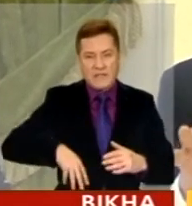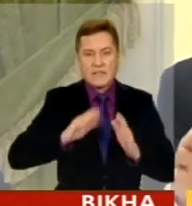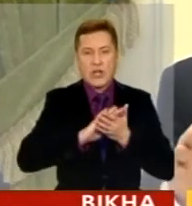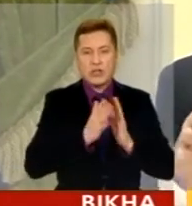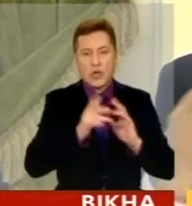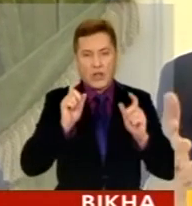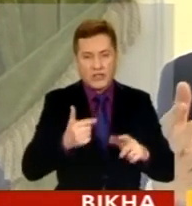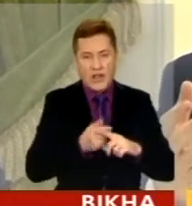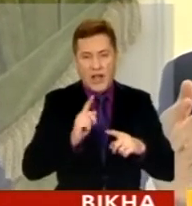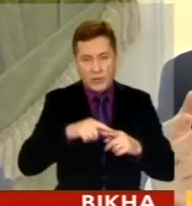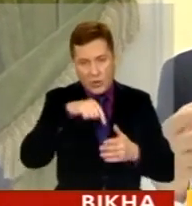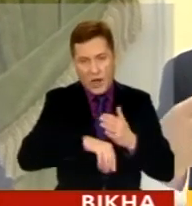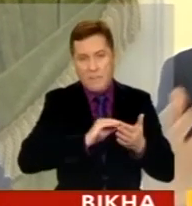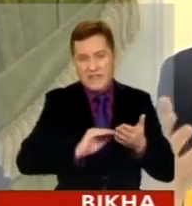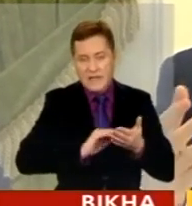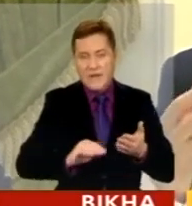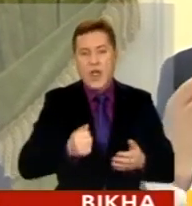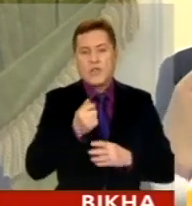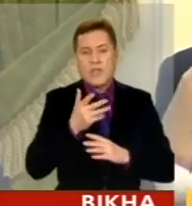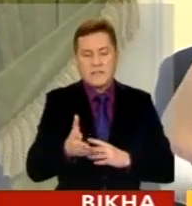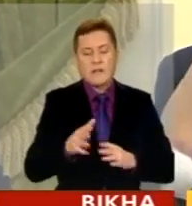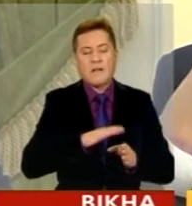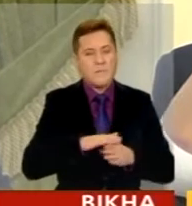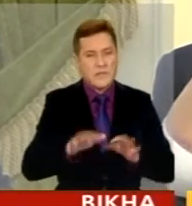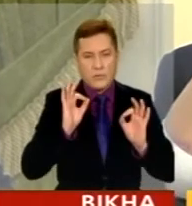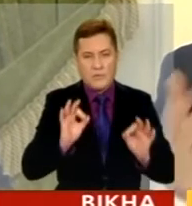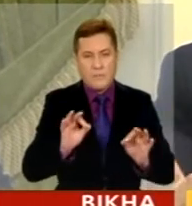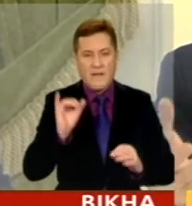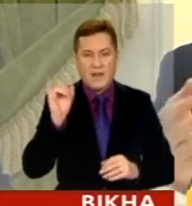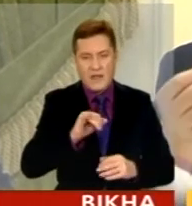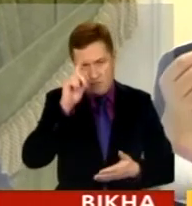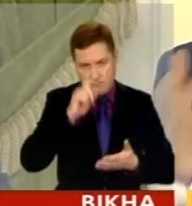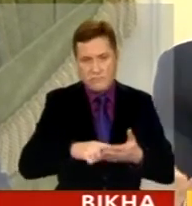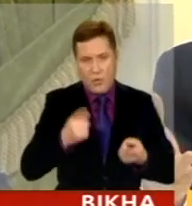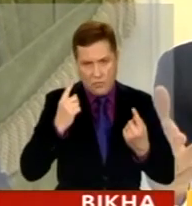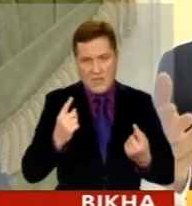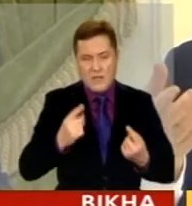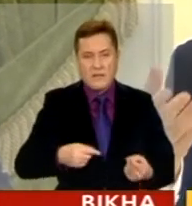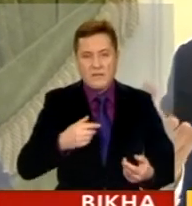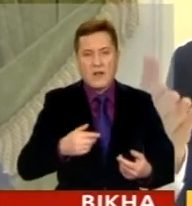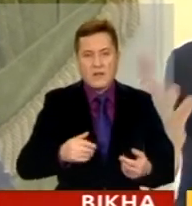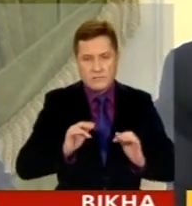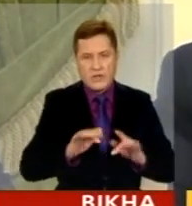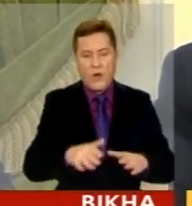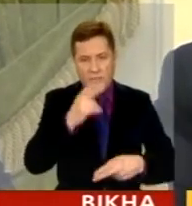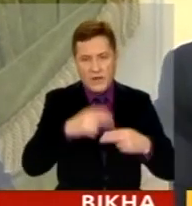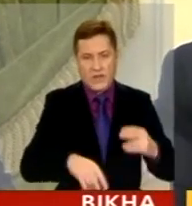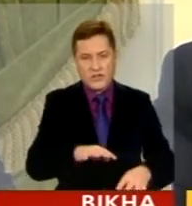себя представляют несколько абсолютно правильных и убедительных шагов. Прекращение